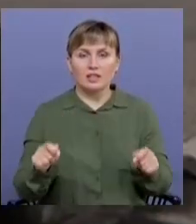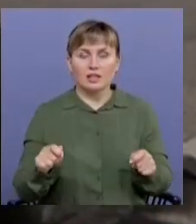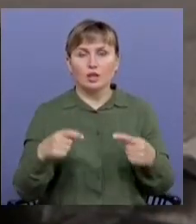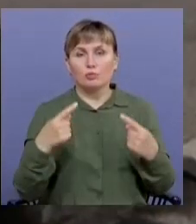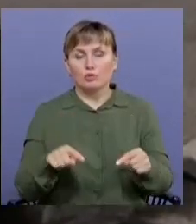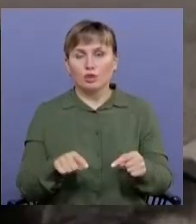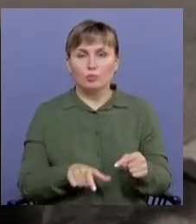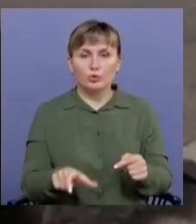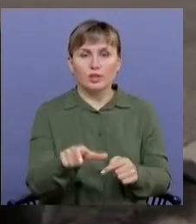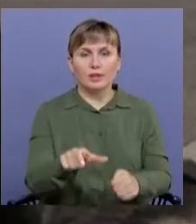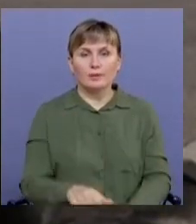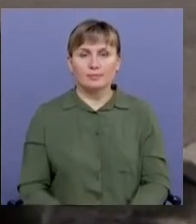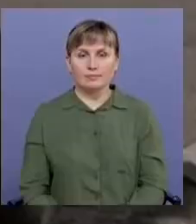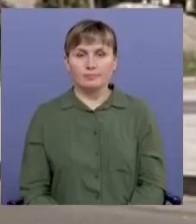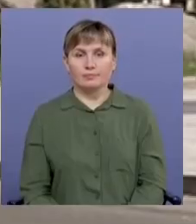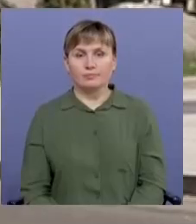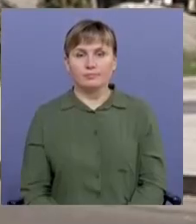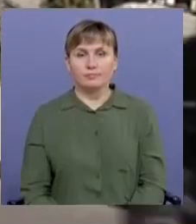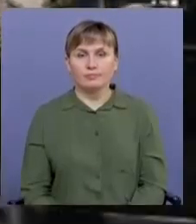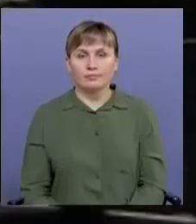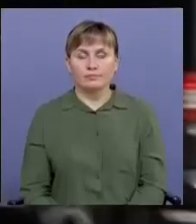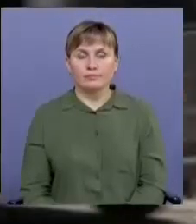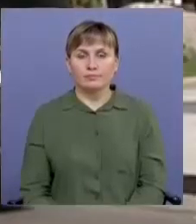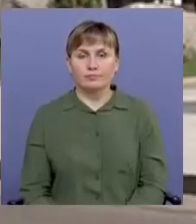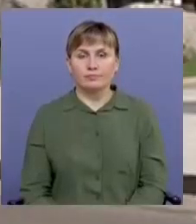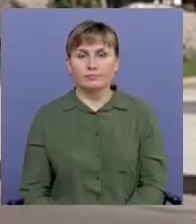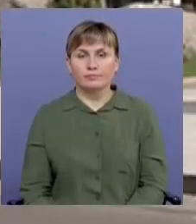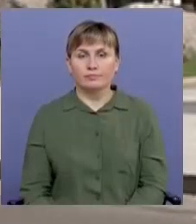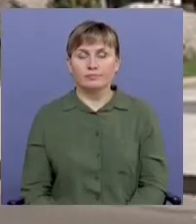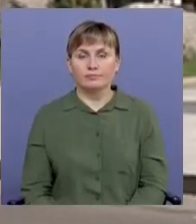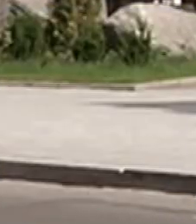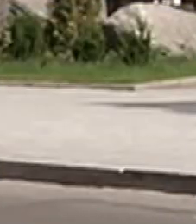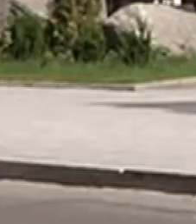обходных путей. Алтыншаш Смагулова, Асет Кунтакпаев, Арсен Сандыбаев, телеканал Алматы.